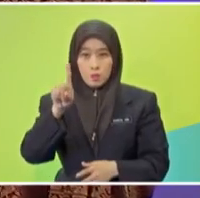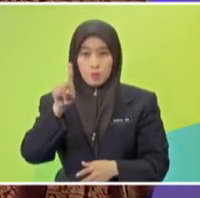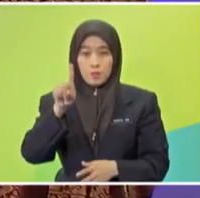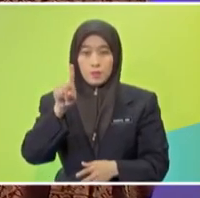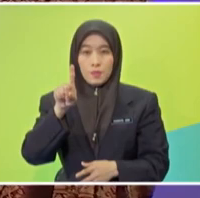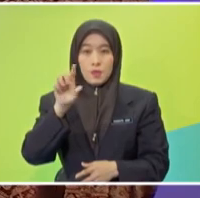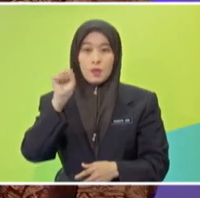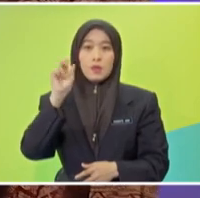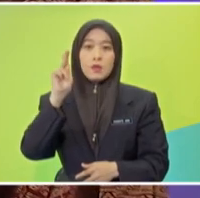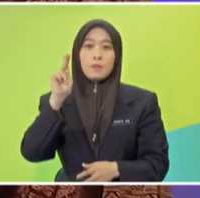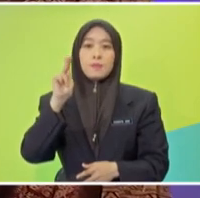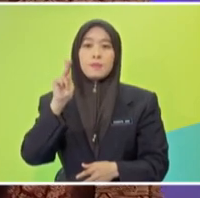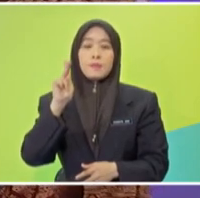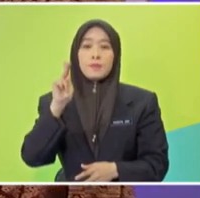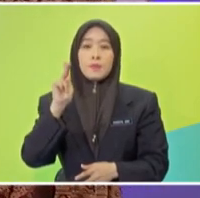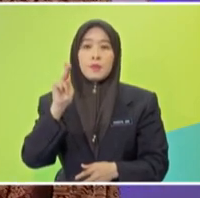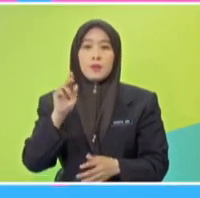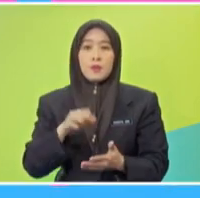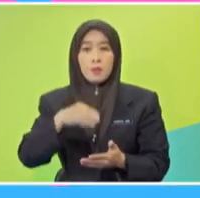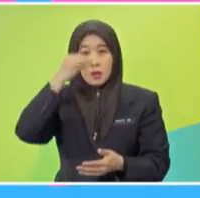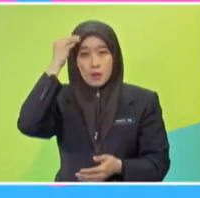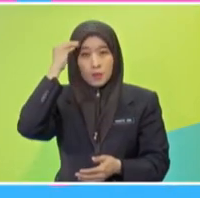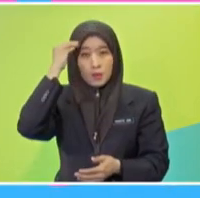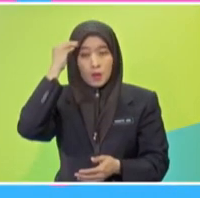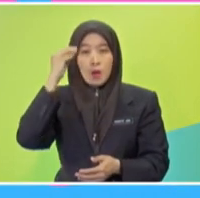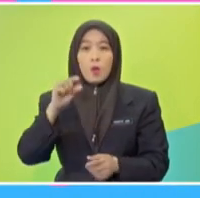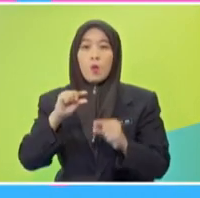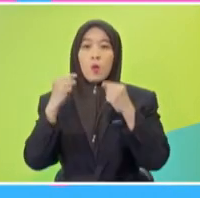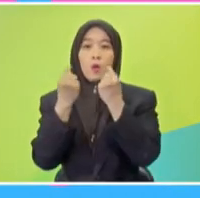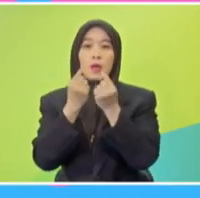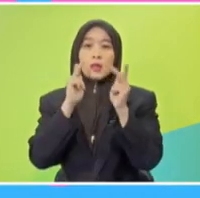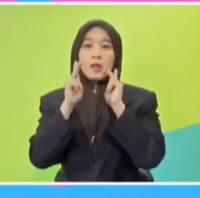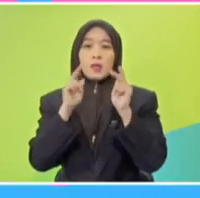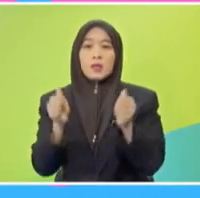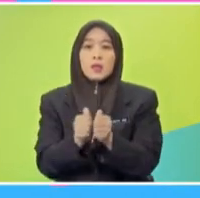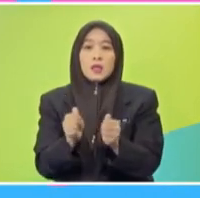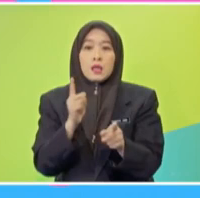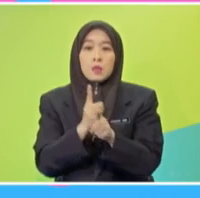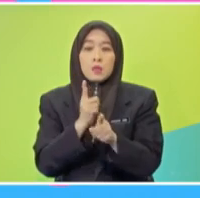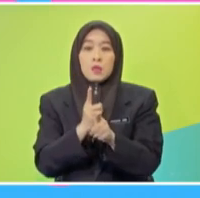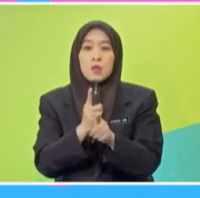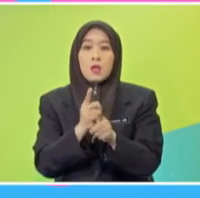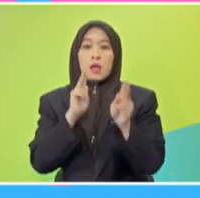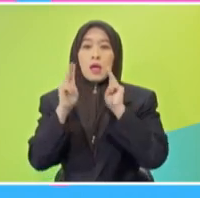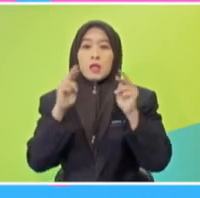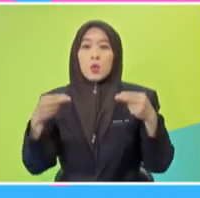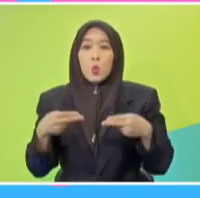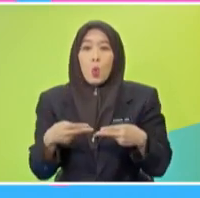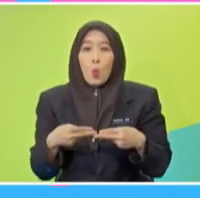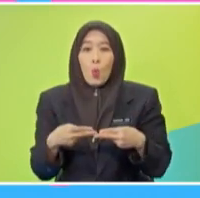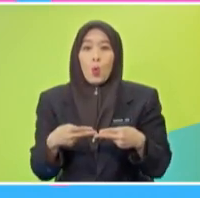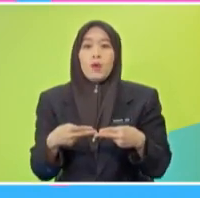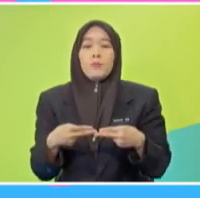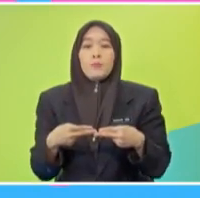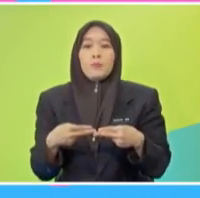memahami dan menggunakan golongan kata dengan betul mengikut konteks yaitu kata hubung Oke yaitu kata